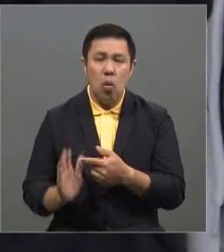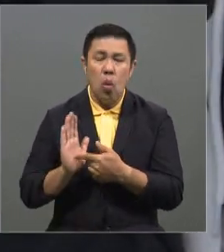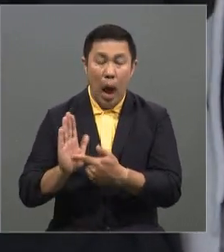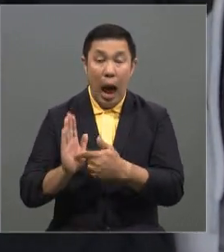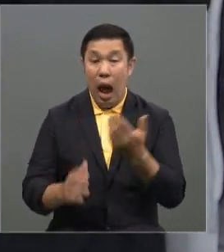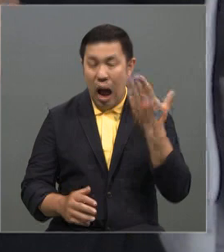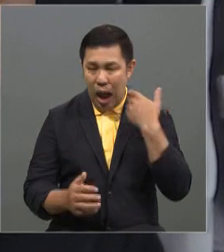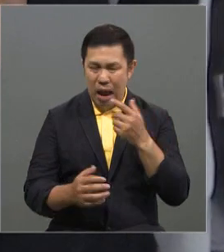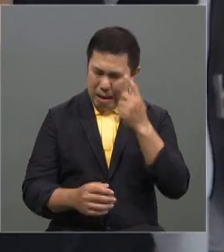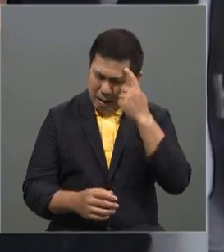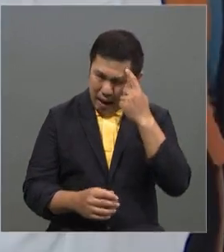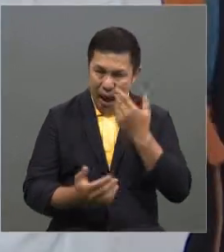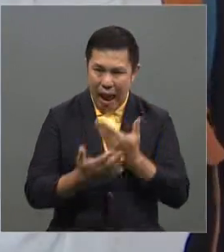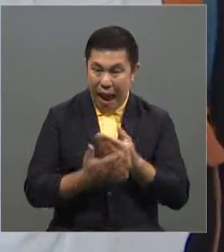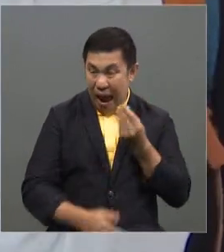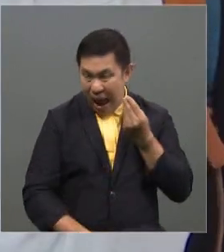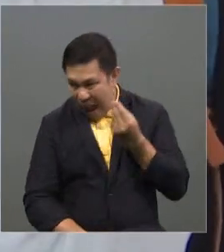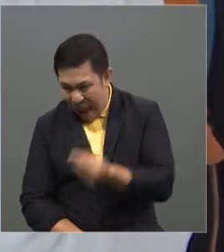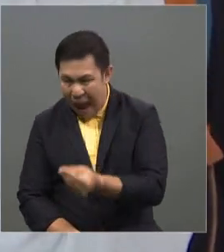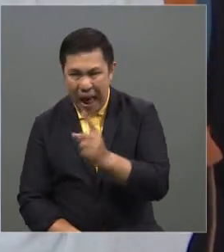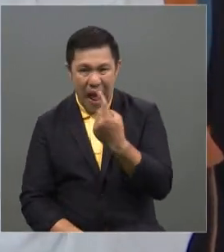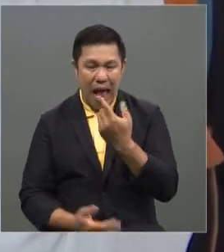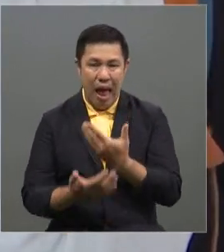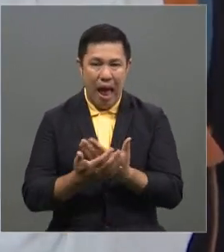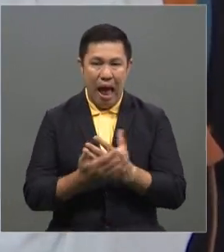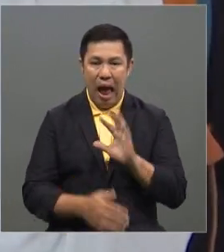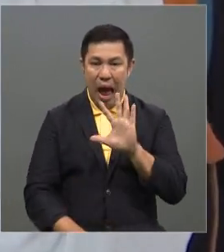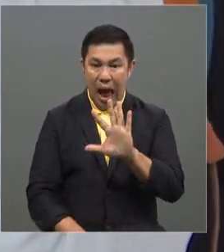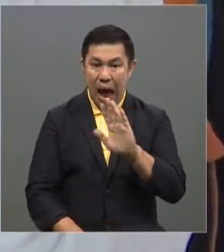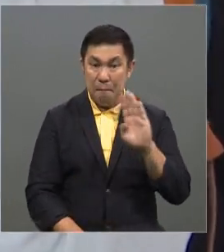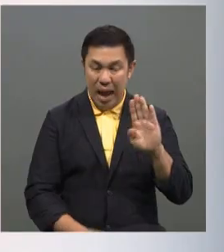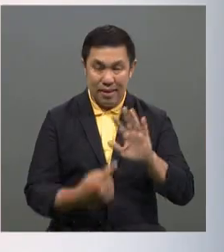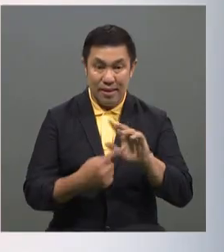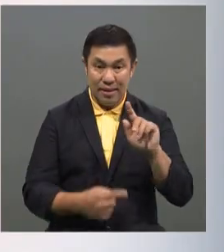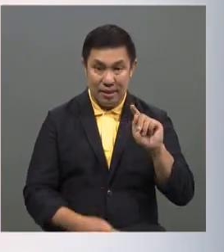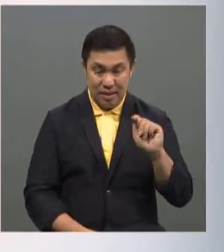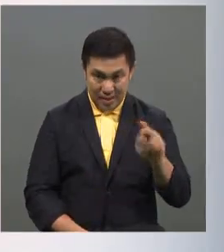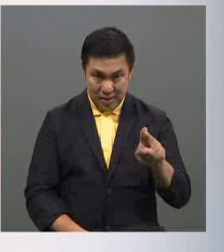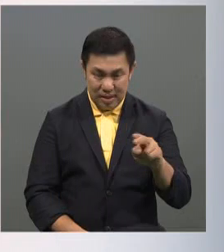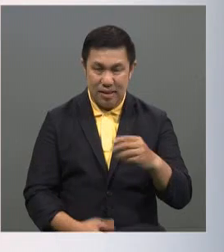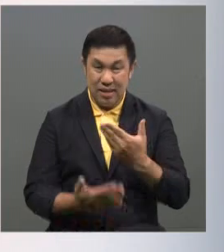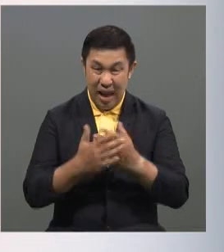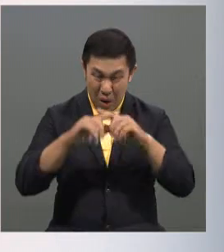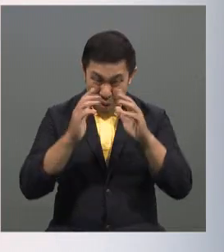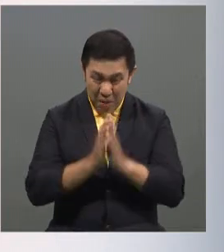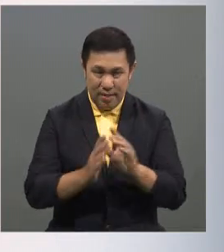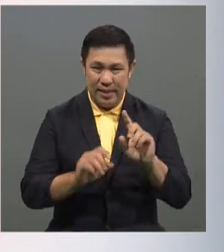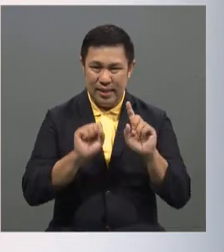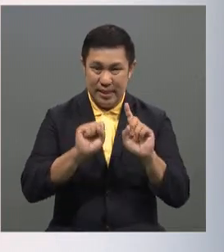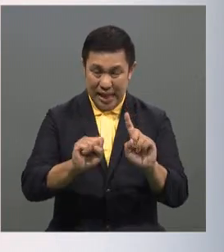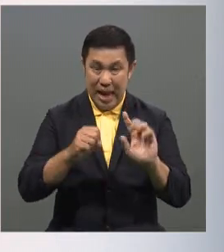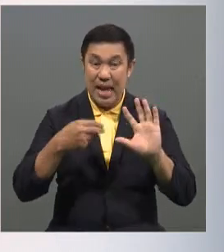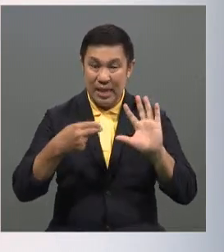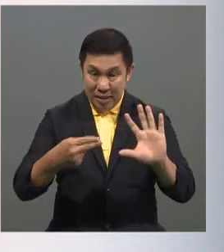ครั้งแรกที่ตัดสินใจออมเนี่ยออมทองเป็นเงิน5บาทก็คือทอง5บาทนั่นเองหรือว่าเป็นเงินกว่า 150,000 บาทจ